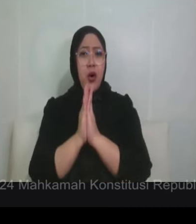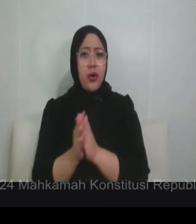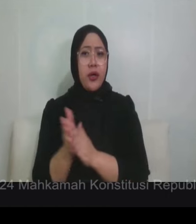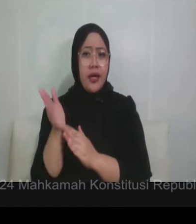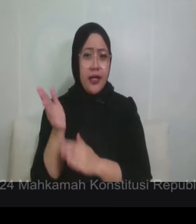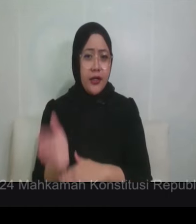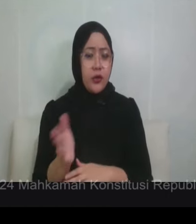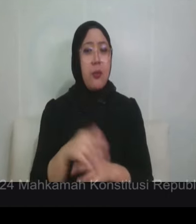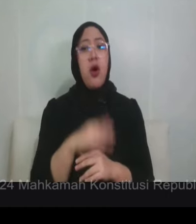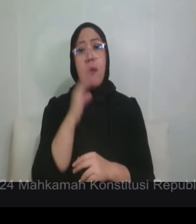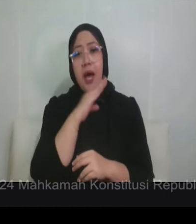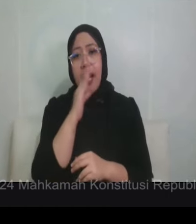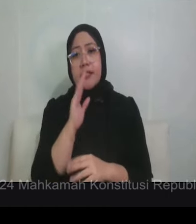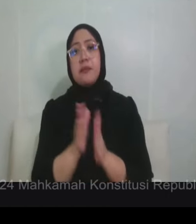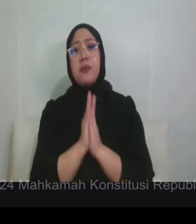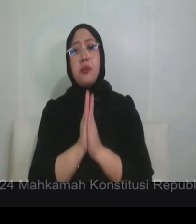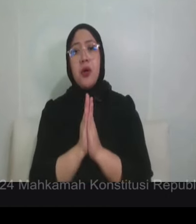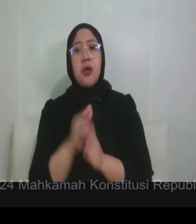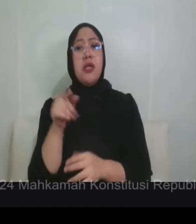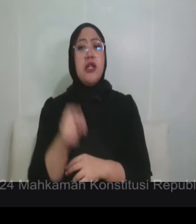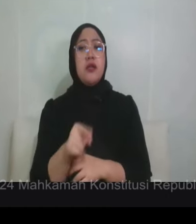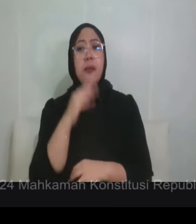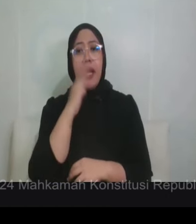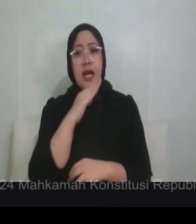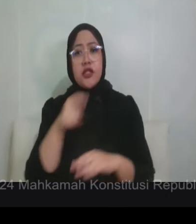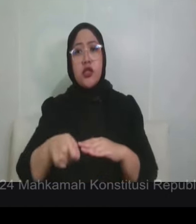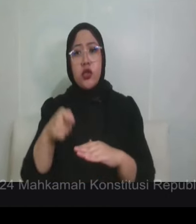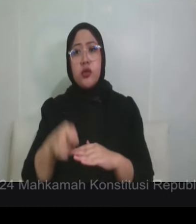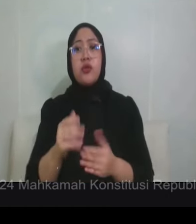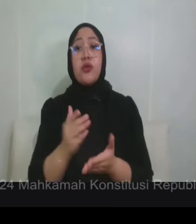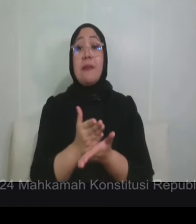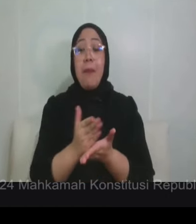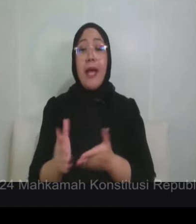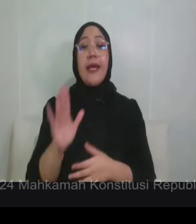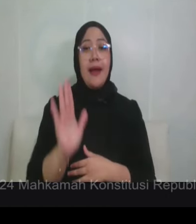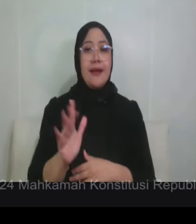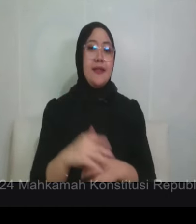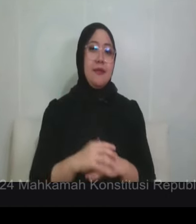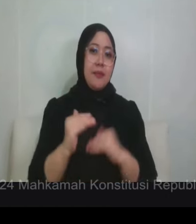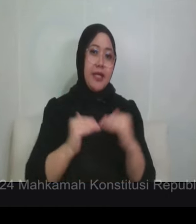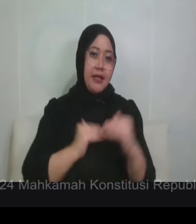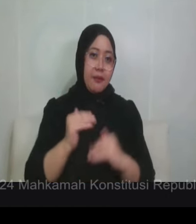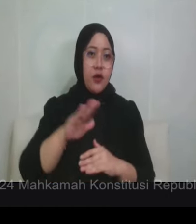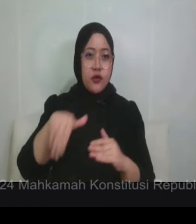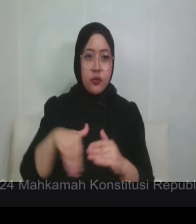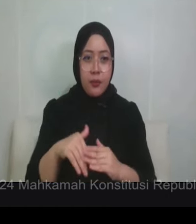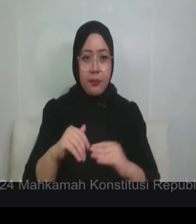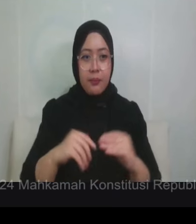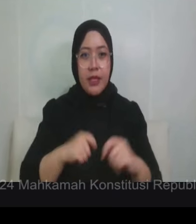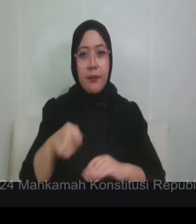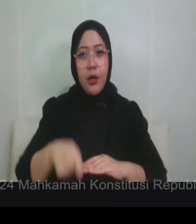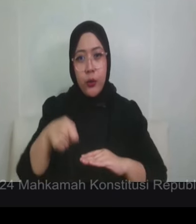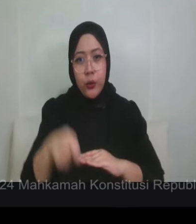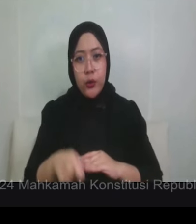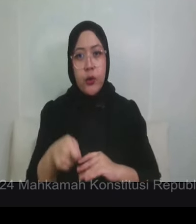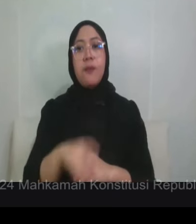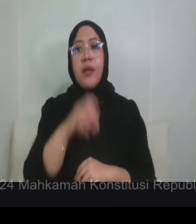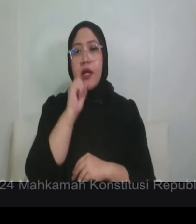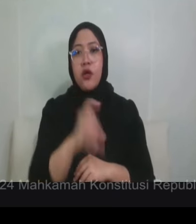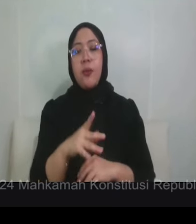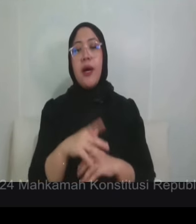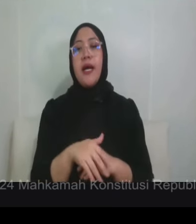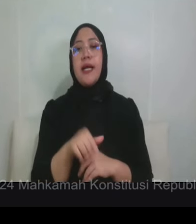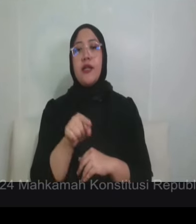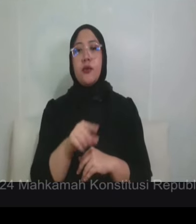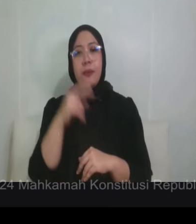para pemohon aku beralasanat hukum untuk sebagian menimbang bahwa berdasarkan seluruhan pertimbangan hukum sebagaimana diuraikan di atas mahkamah berpendapat